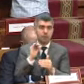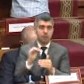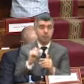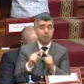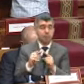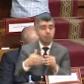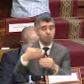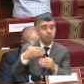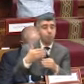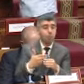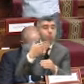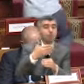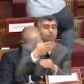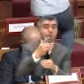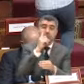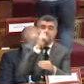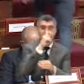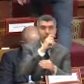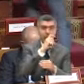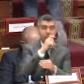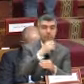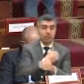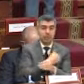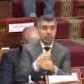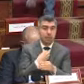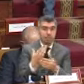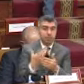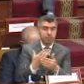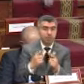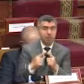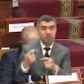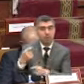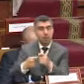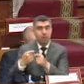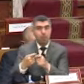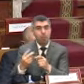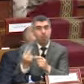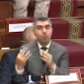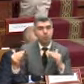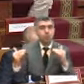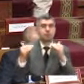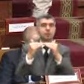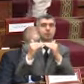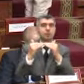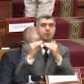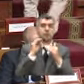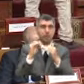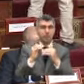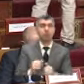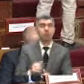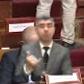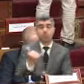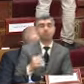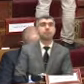العواقب ديالو وخيمة، لو لا الصحة فات الاقتصاد، لا الاقتصاد فات الصحة. إذن هذا التعادل في هذه المعادلة صعب